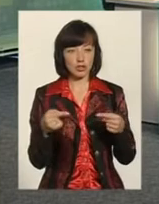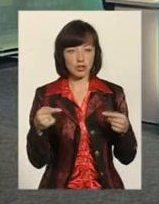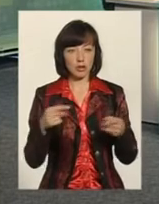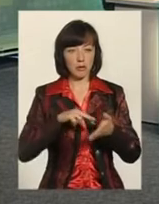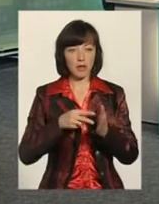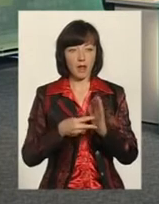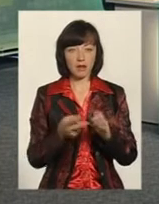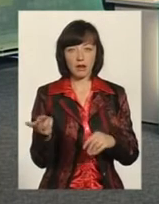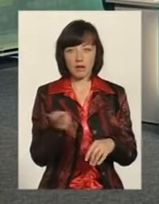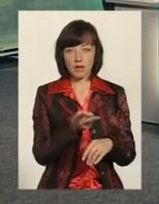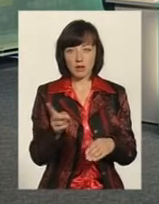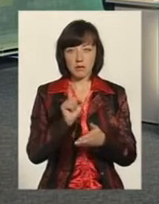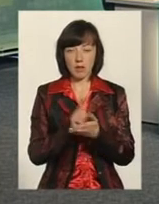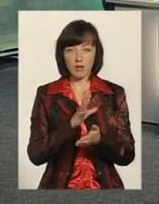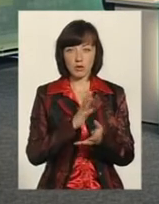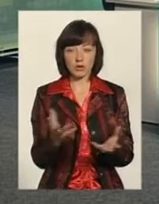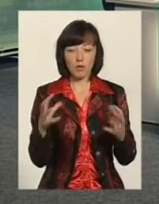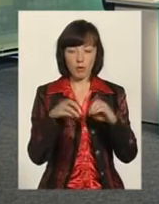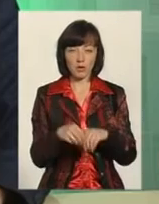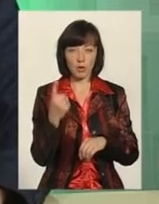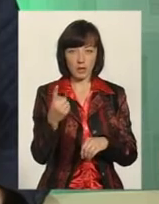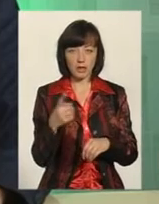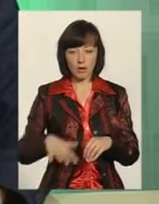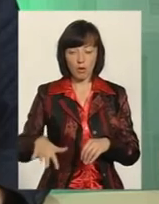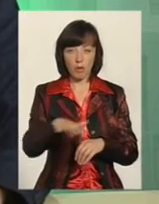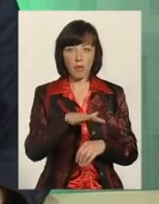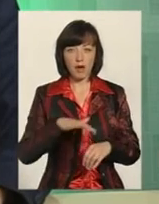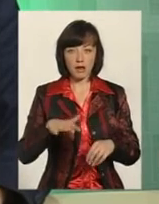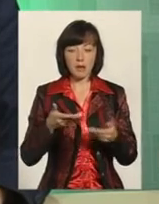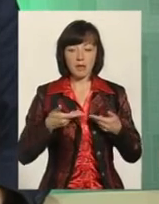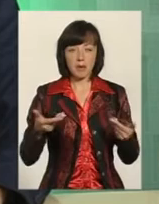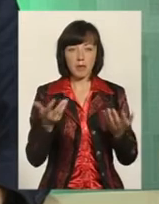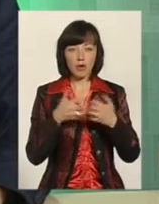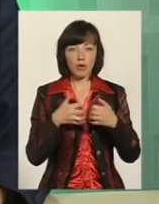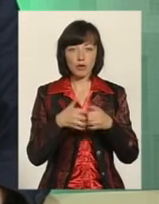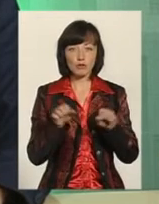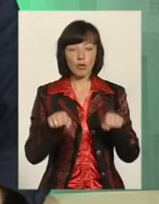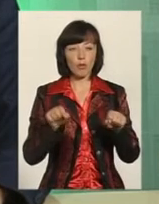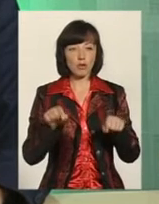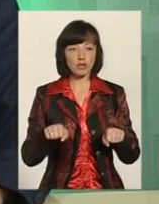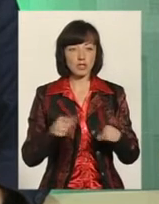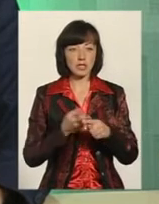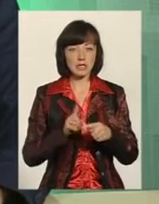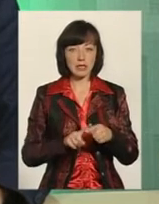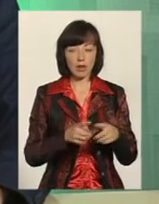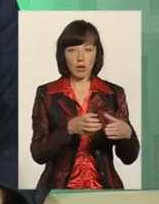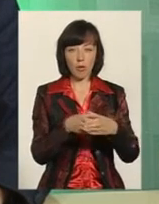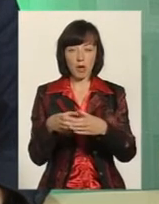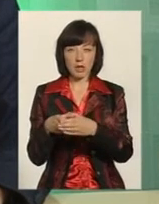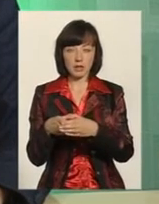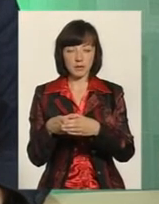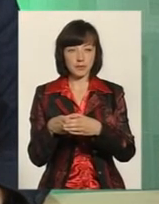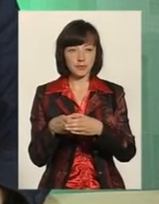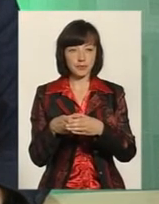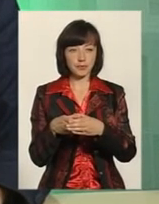планах вони мали б бути в одній об'єднаній громаді. Тому що ми прораховували спроможність цих громад,